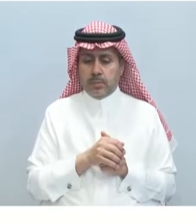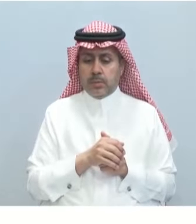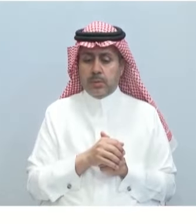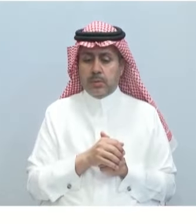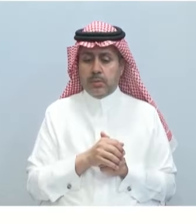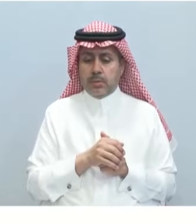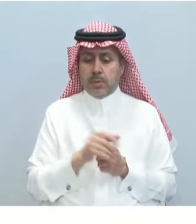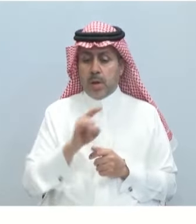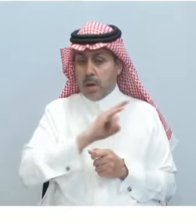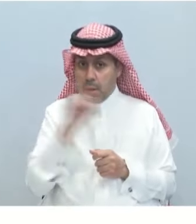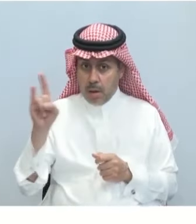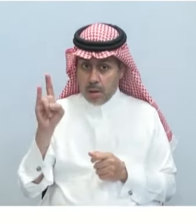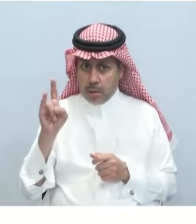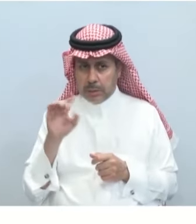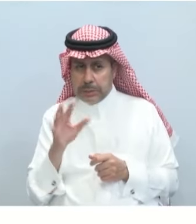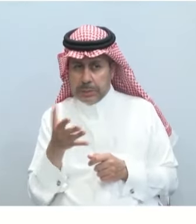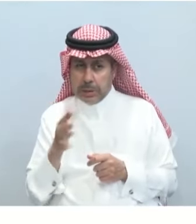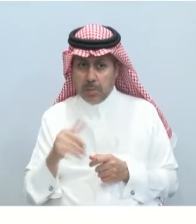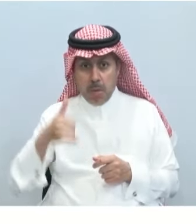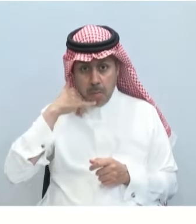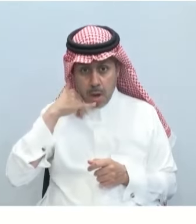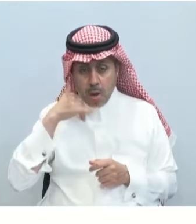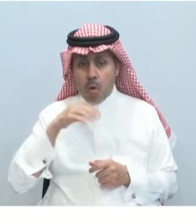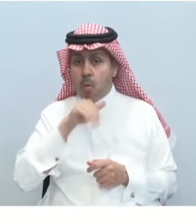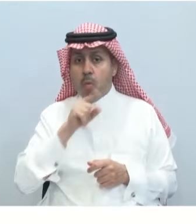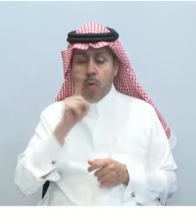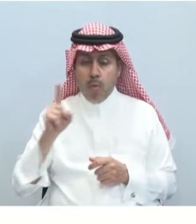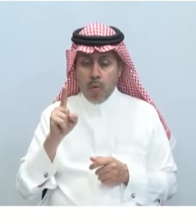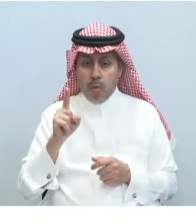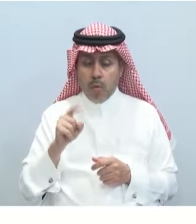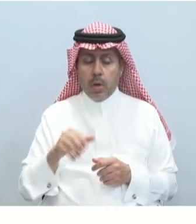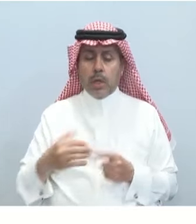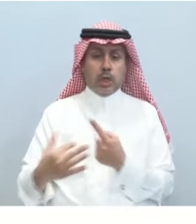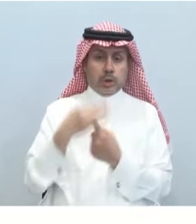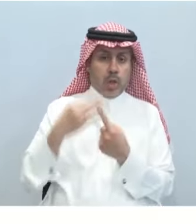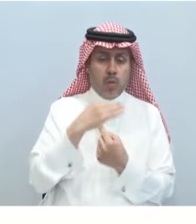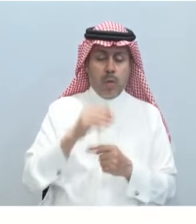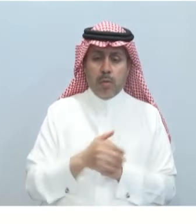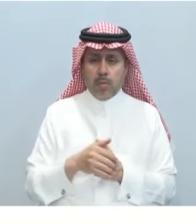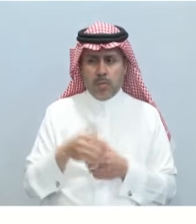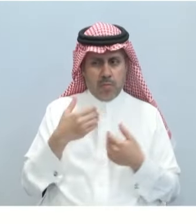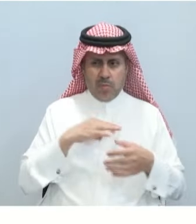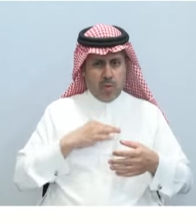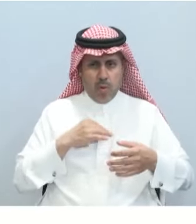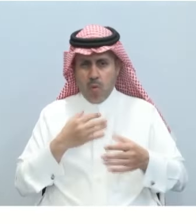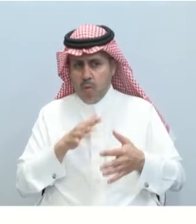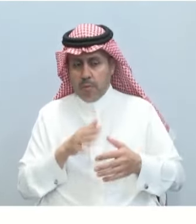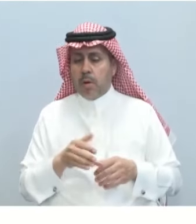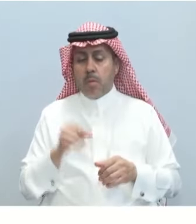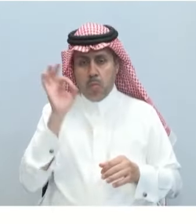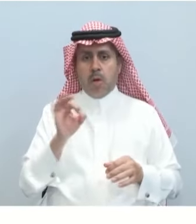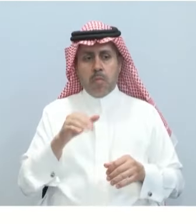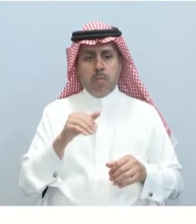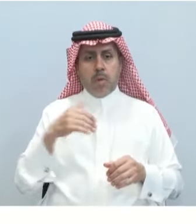عزيزي المتعلمه لا تتردد في ابلاغ والديك عند تعرضك للايذاء لابد ان تخبر